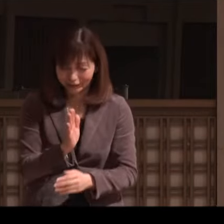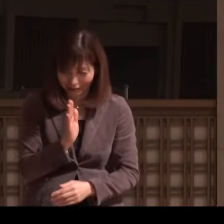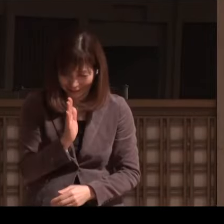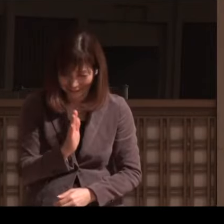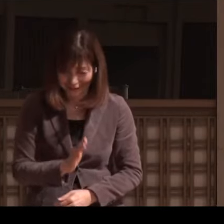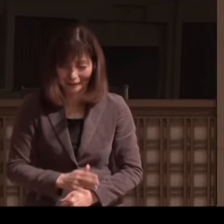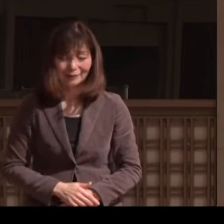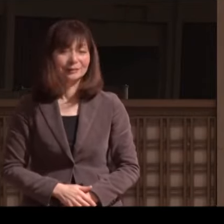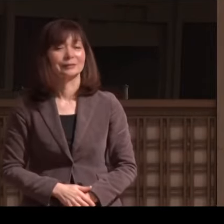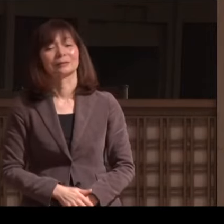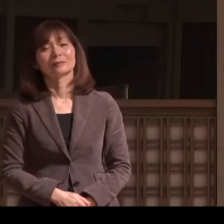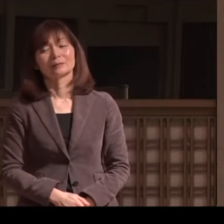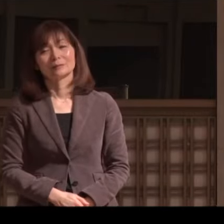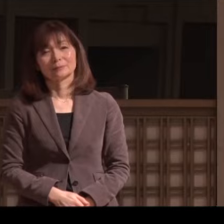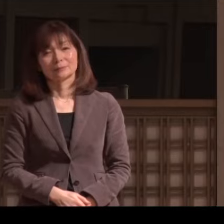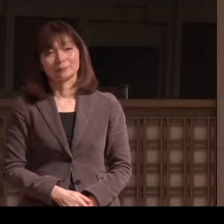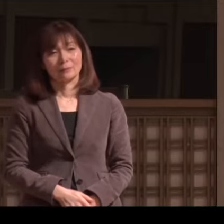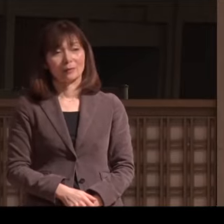ます